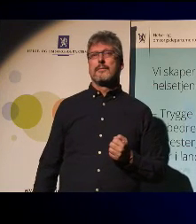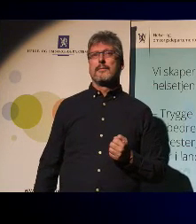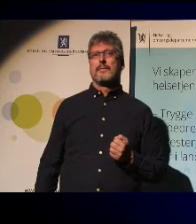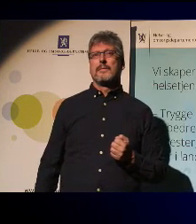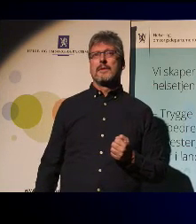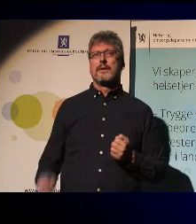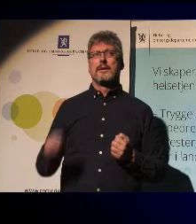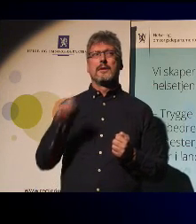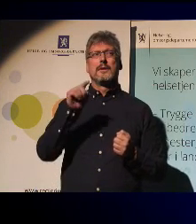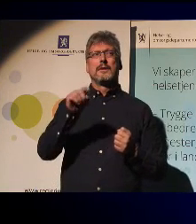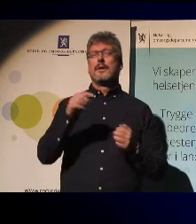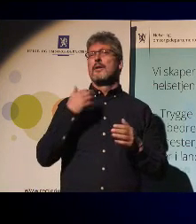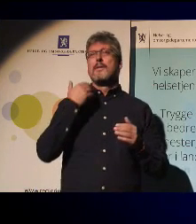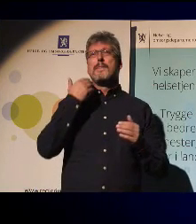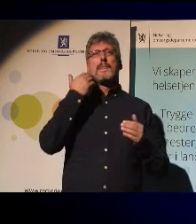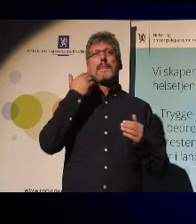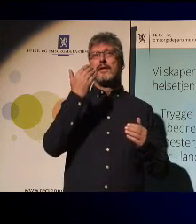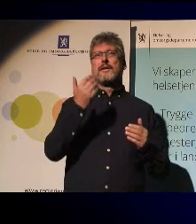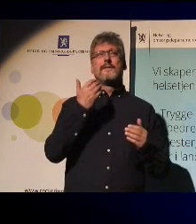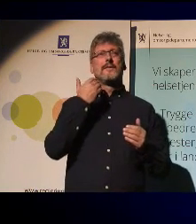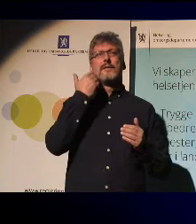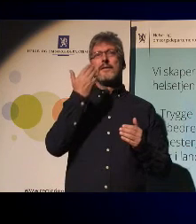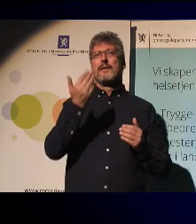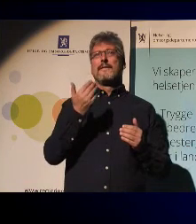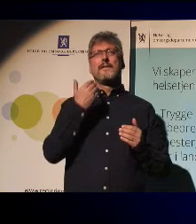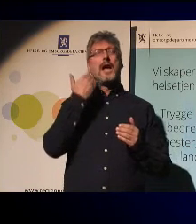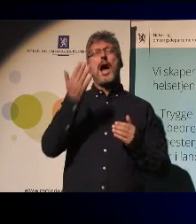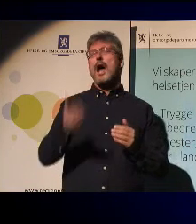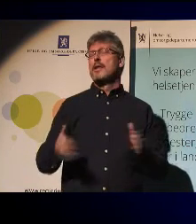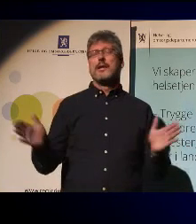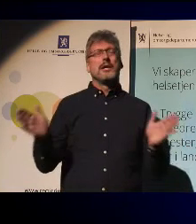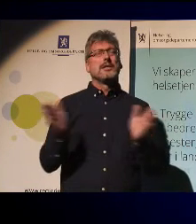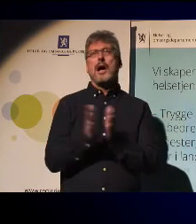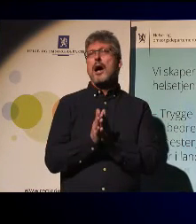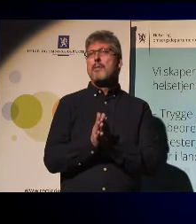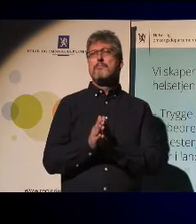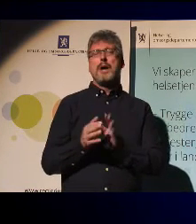Där vi alltid var tillsammans.